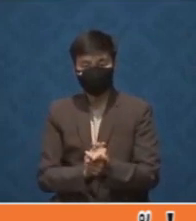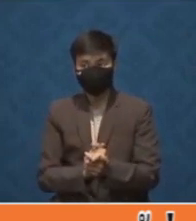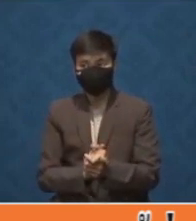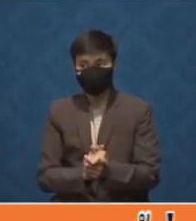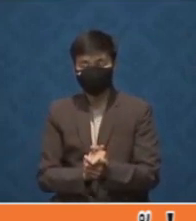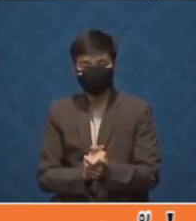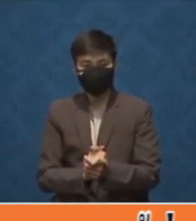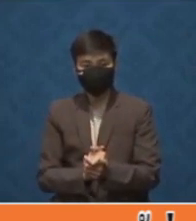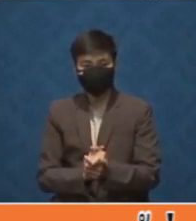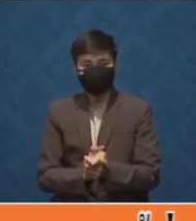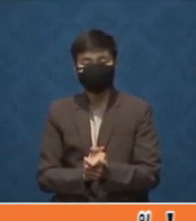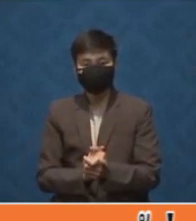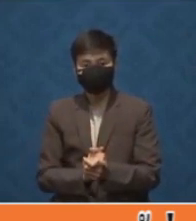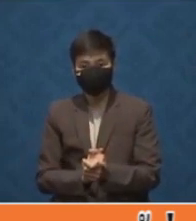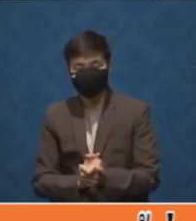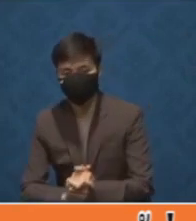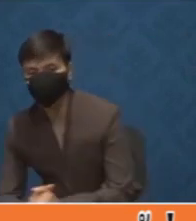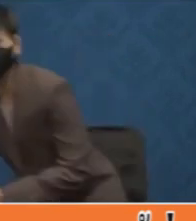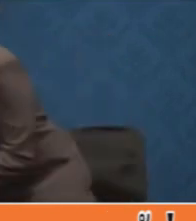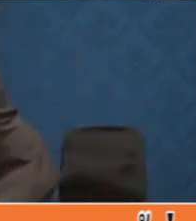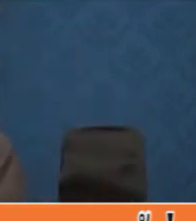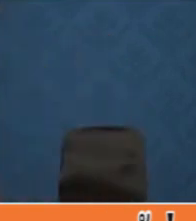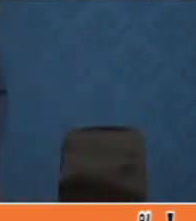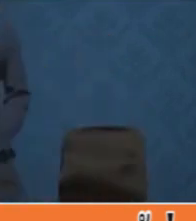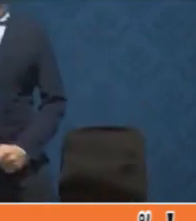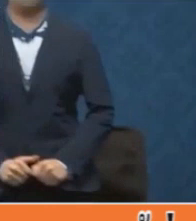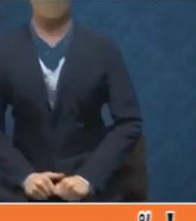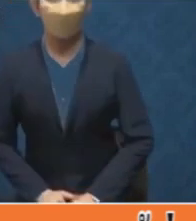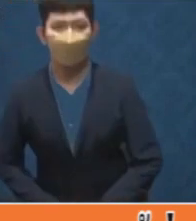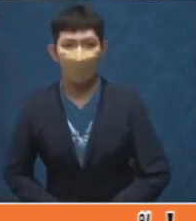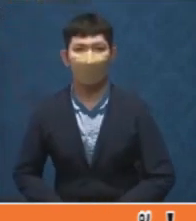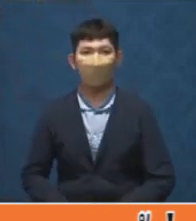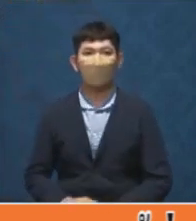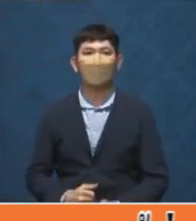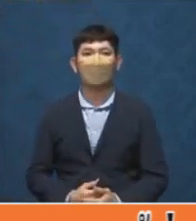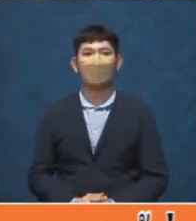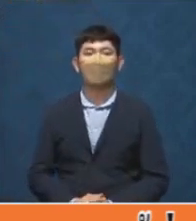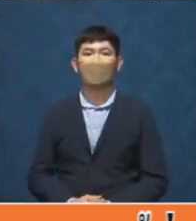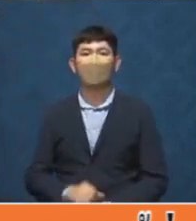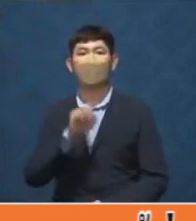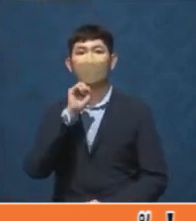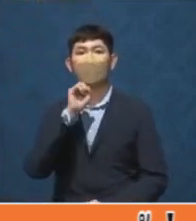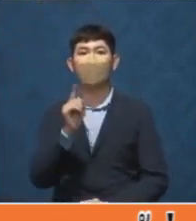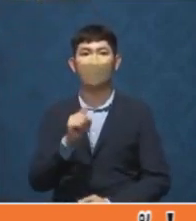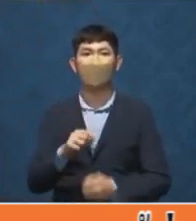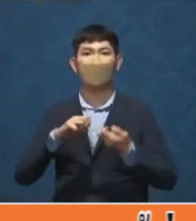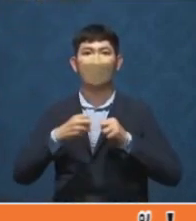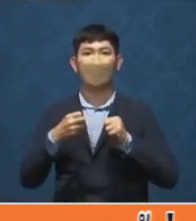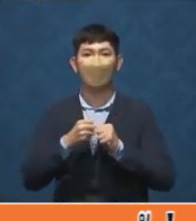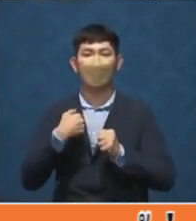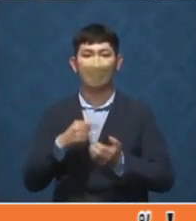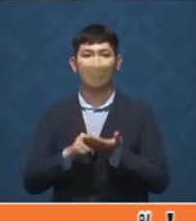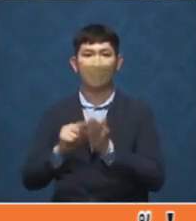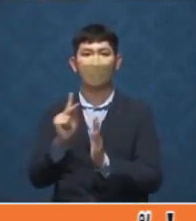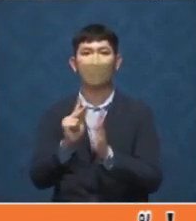เดียวแล้วแบบนี้จะไม่ให้เราบอกว่านี่คือการเตะถ่วงกระบวนการการตราก